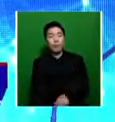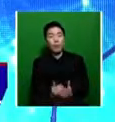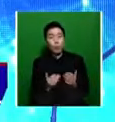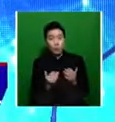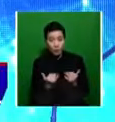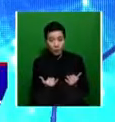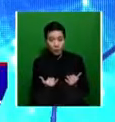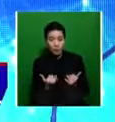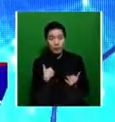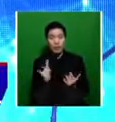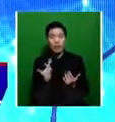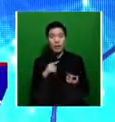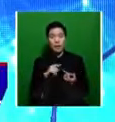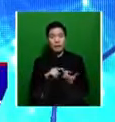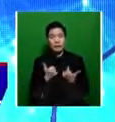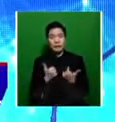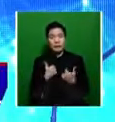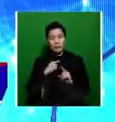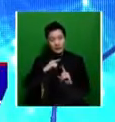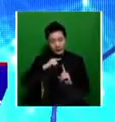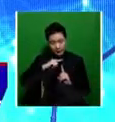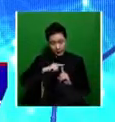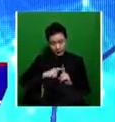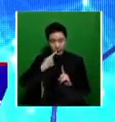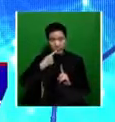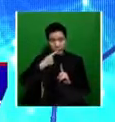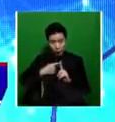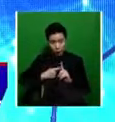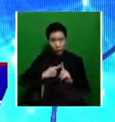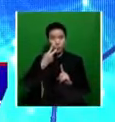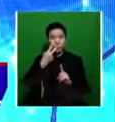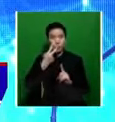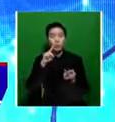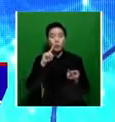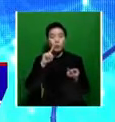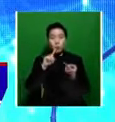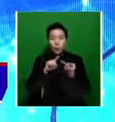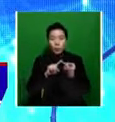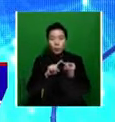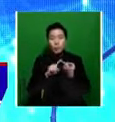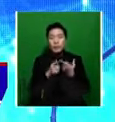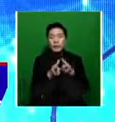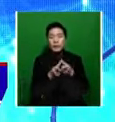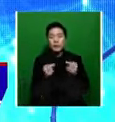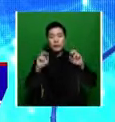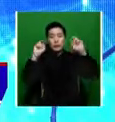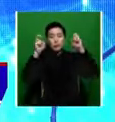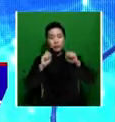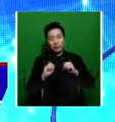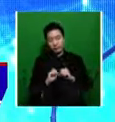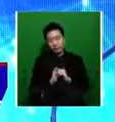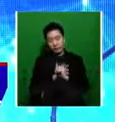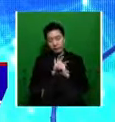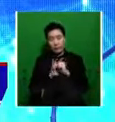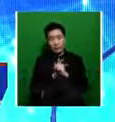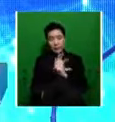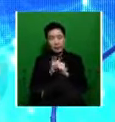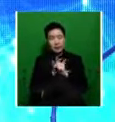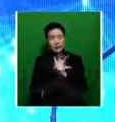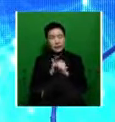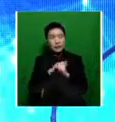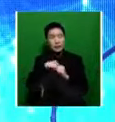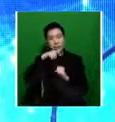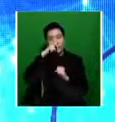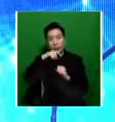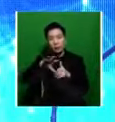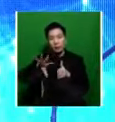เข้าไปประมาณสัก2เดือนกว่าแล้วนะครับสำหรับสถานการณ์โควิดที่ประเทศไท